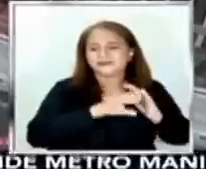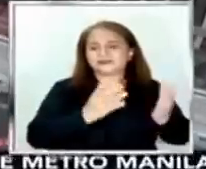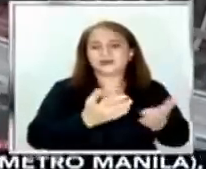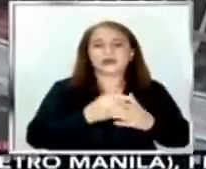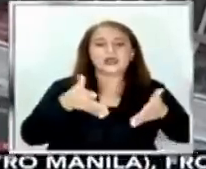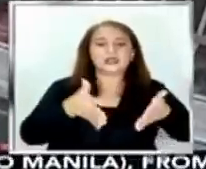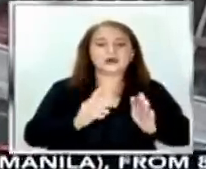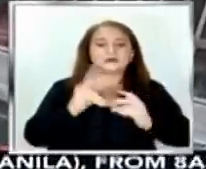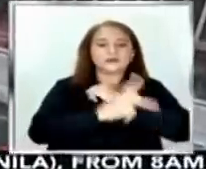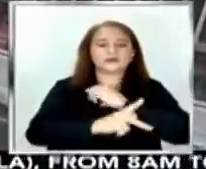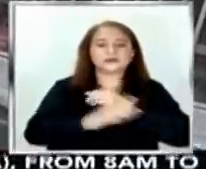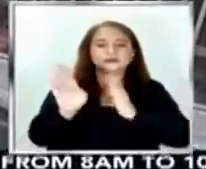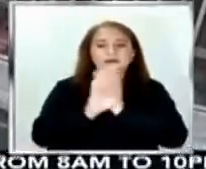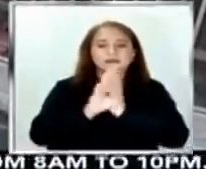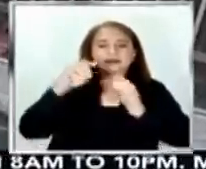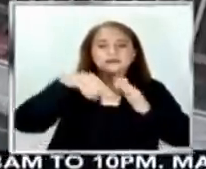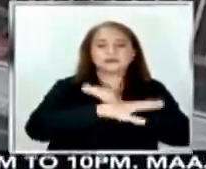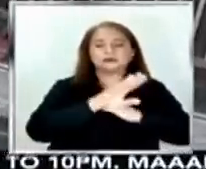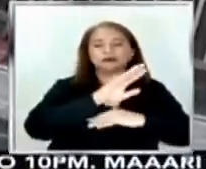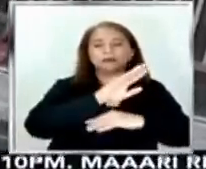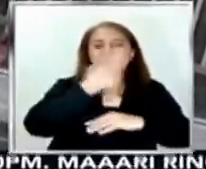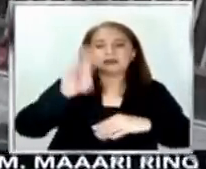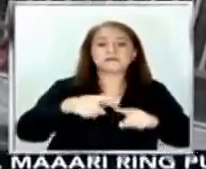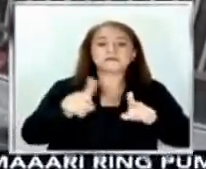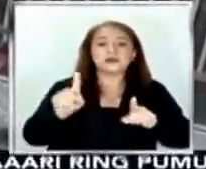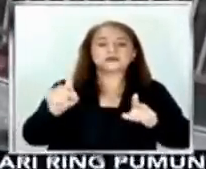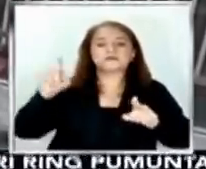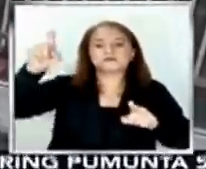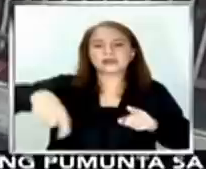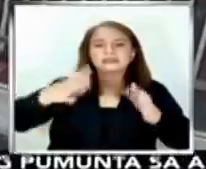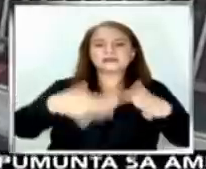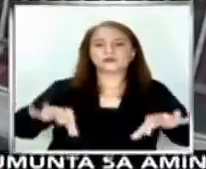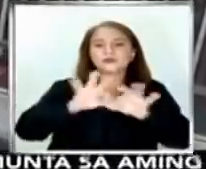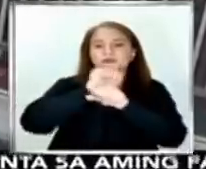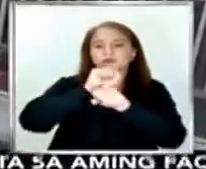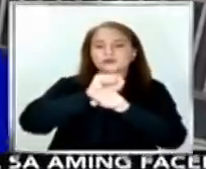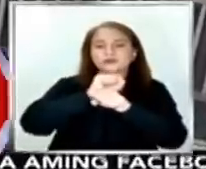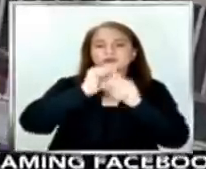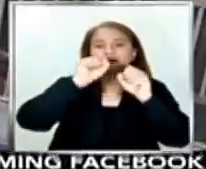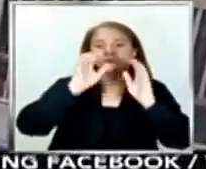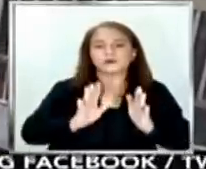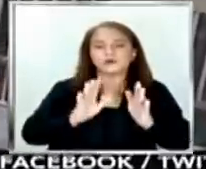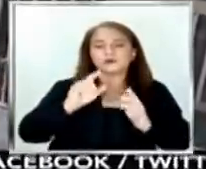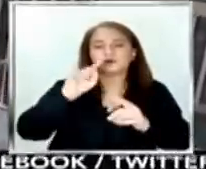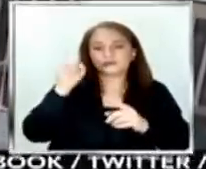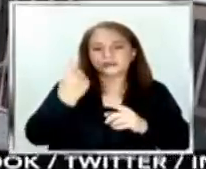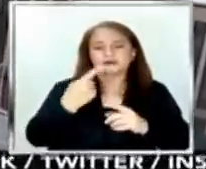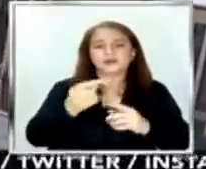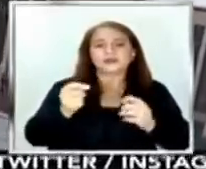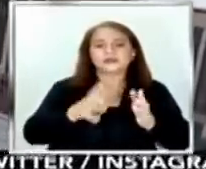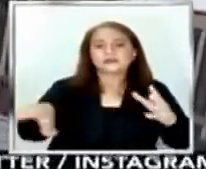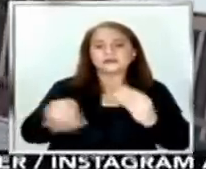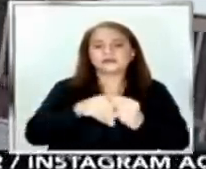bus na makapasok sa Metro Manila pero sabi ni Roque, dapat essential workers ang sakay nito. Palalawakin na rin sa Laguna, Bulacan, Rizal